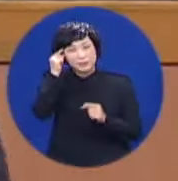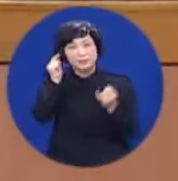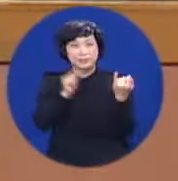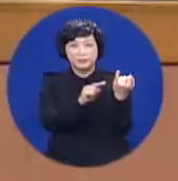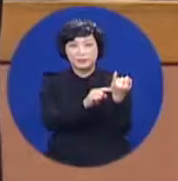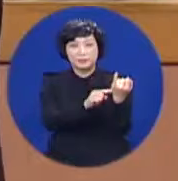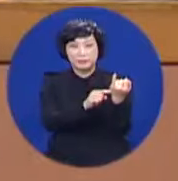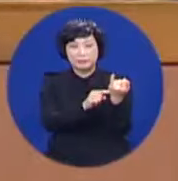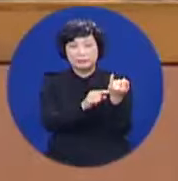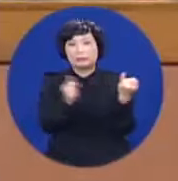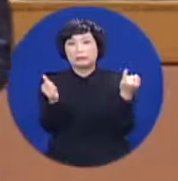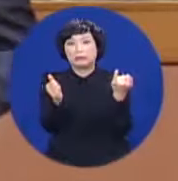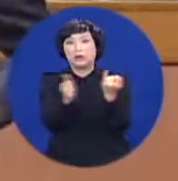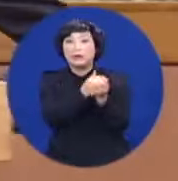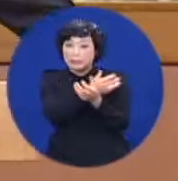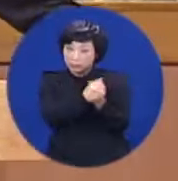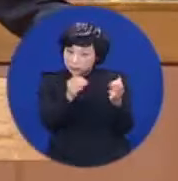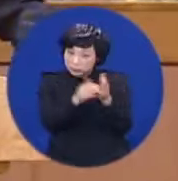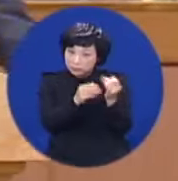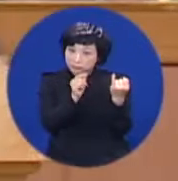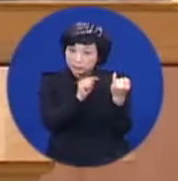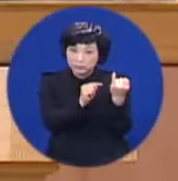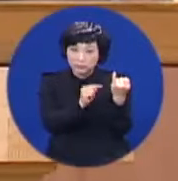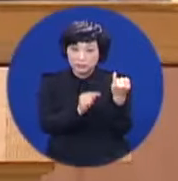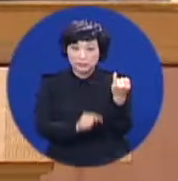그래도 정혼한 여자니까